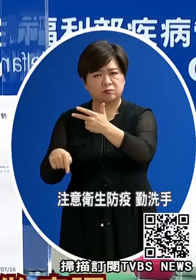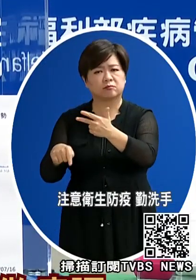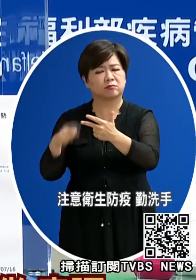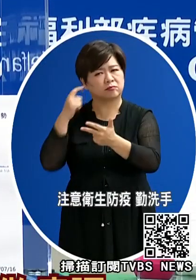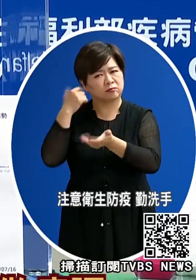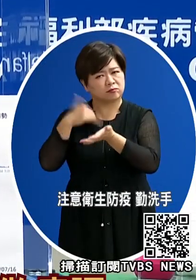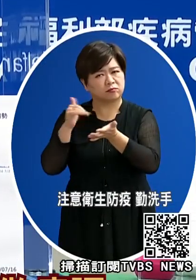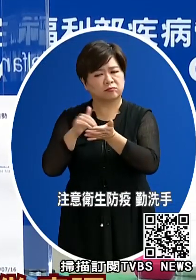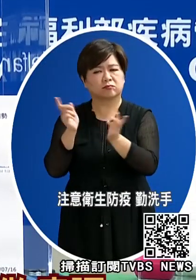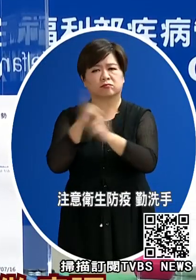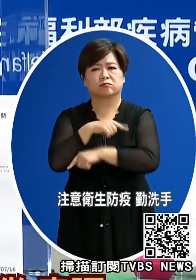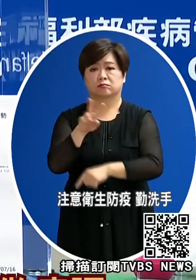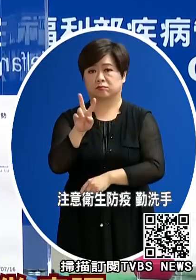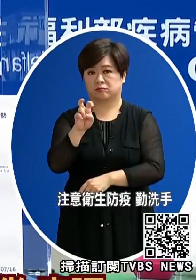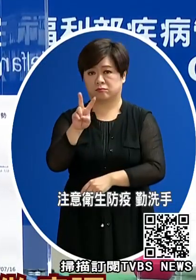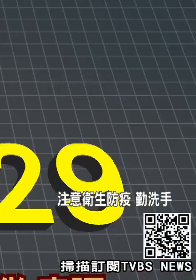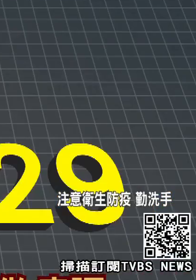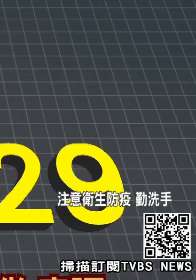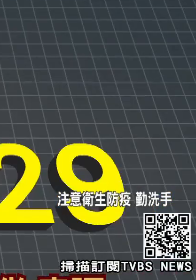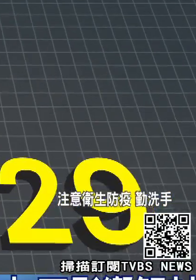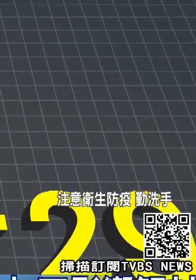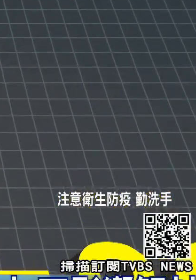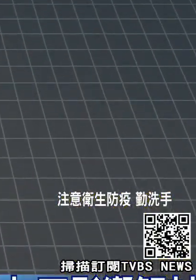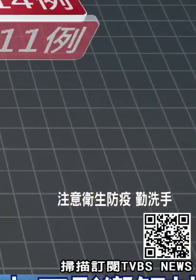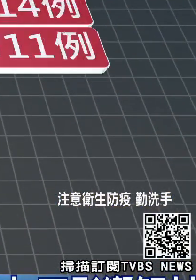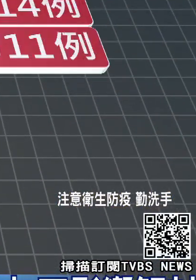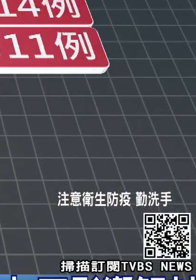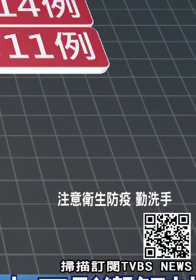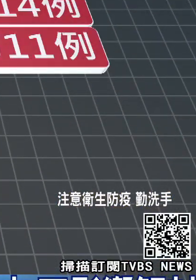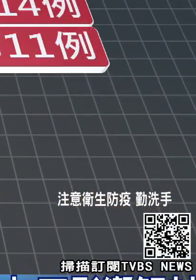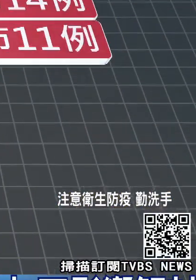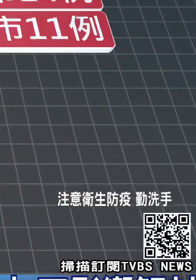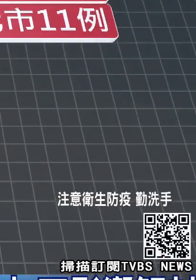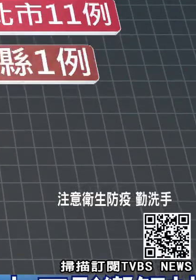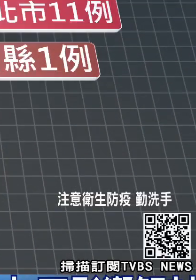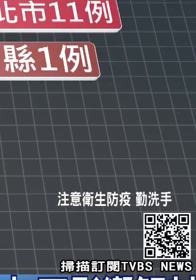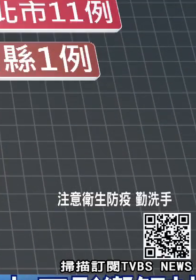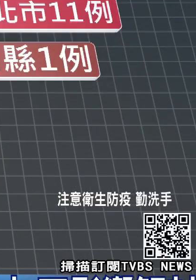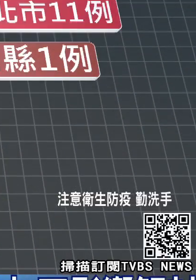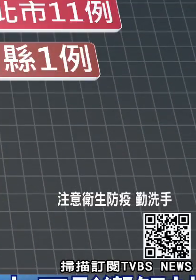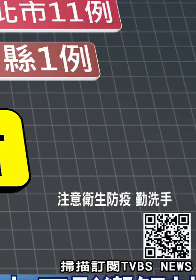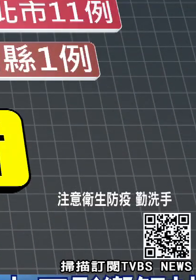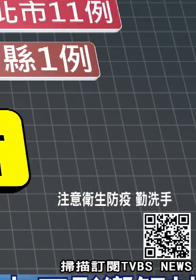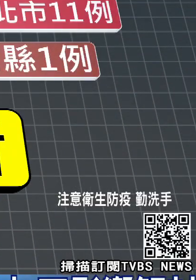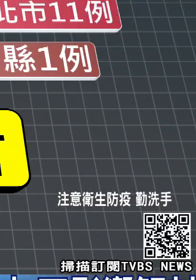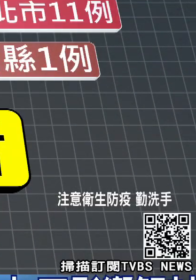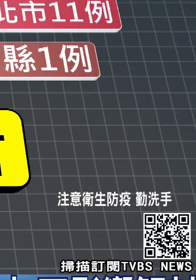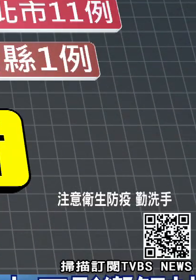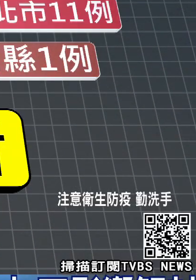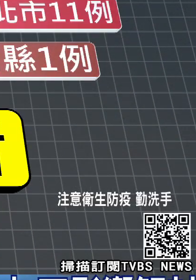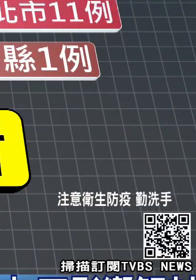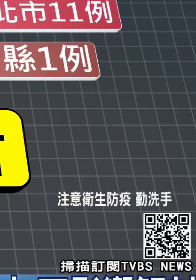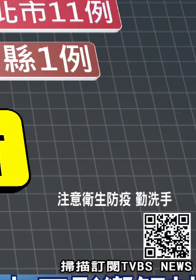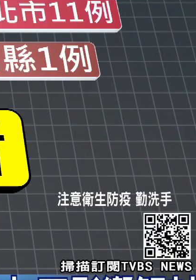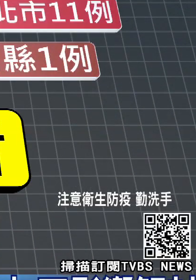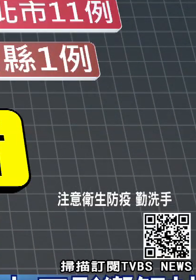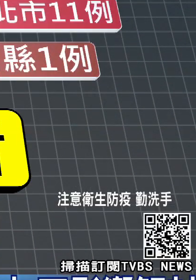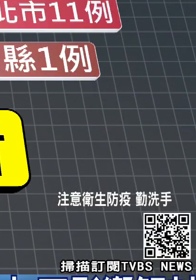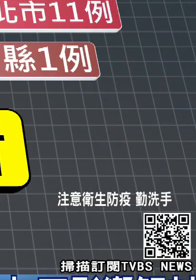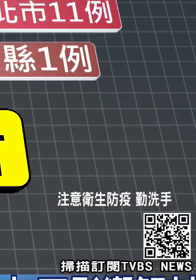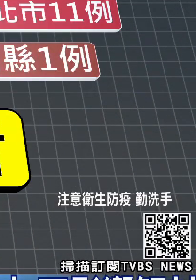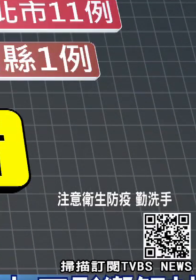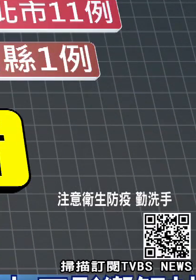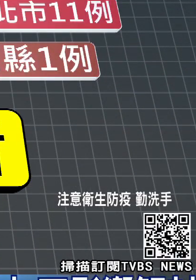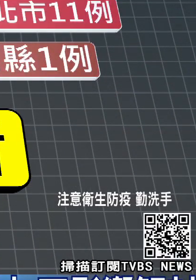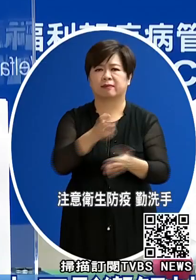22例需要做相关的疫调。 一下跳为二字头，双北又回到二位数，还得等疫调才知可能感染源，可能影